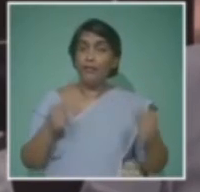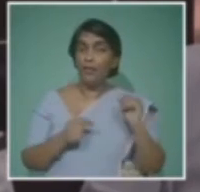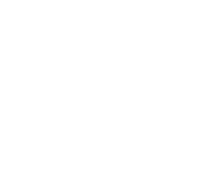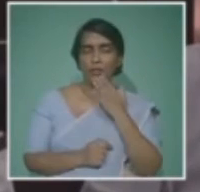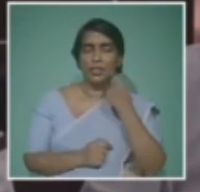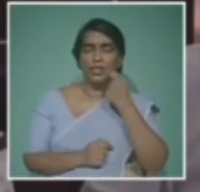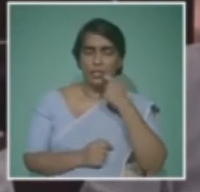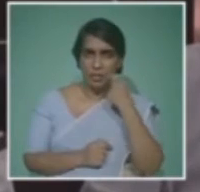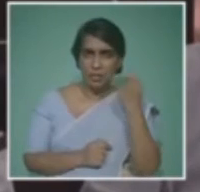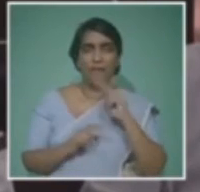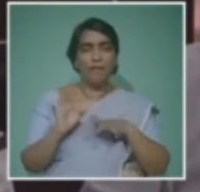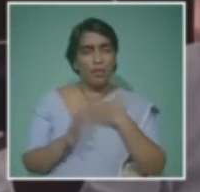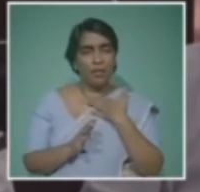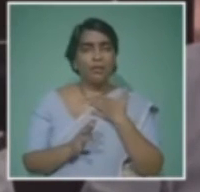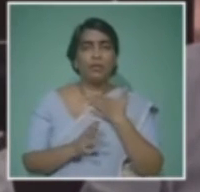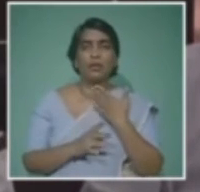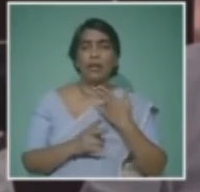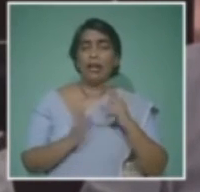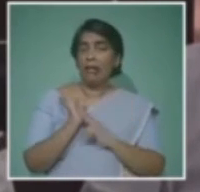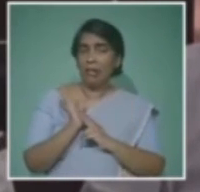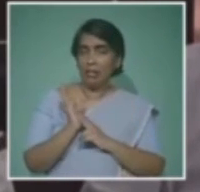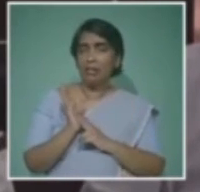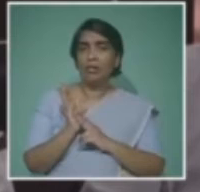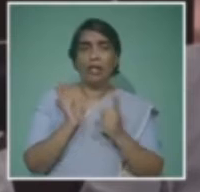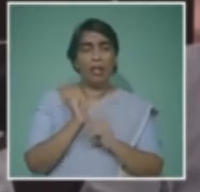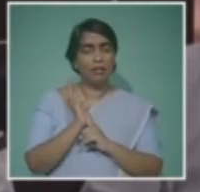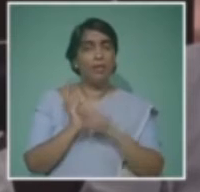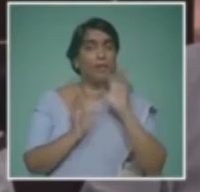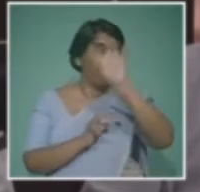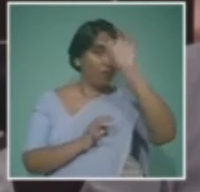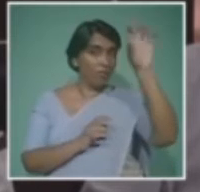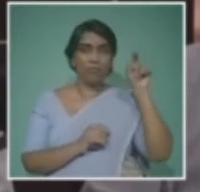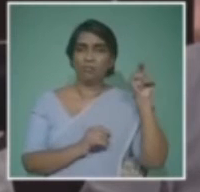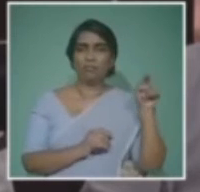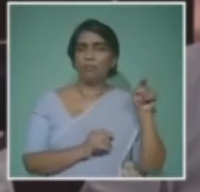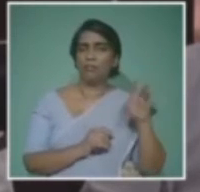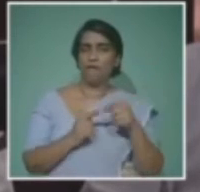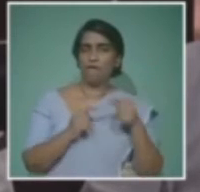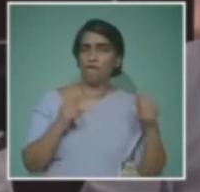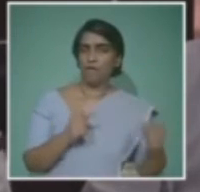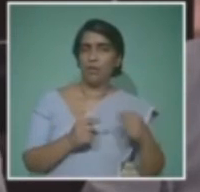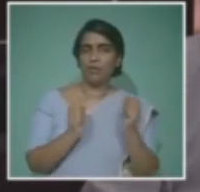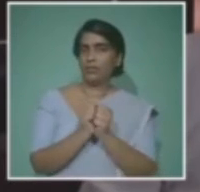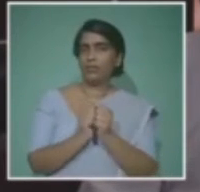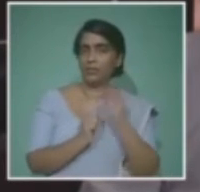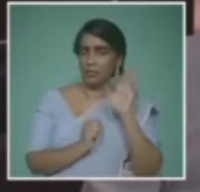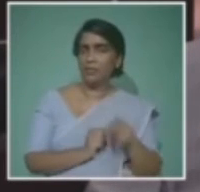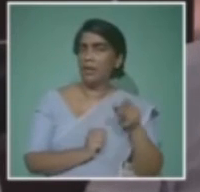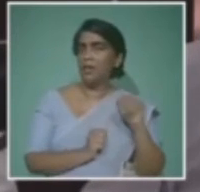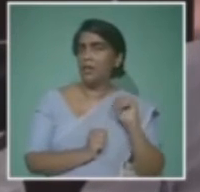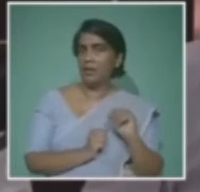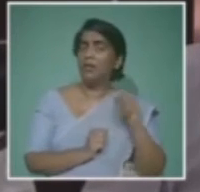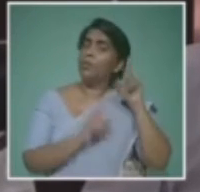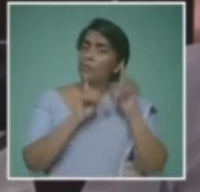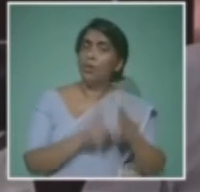ஜெர்மனி, பிரான்ஸ், நெதர்லாந்து, லக்சம்பர்க் போன்ற நாடுகள். இந்த நாடுகளிலே ஜனநாயகம் இருக்கின்றது. அந்த நாடுகளிலே பல்மொழி